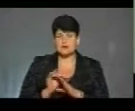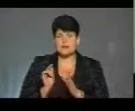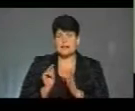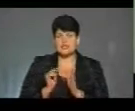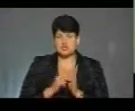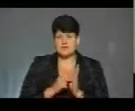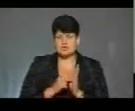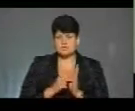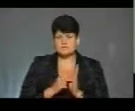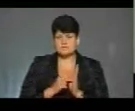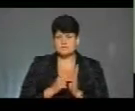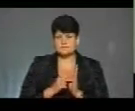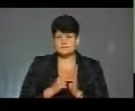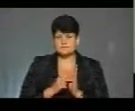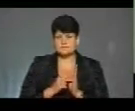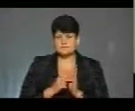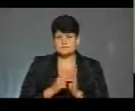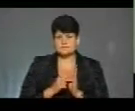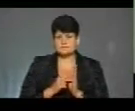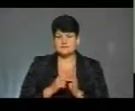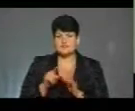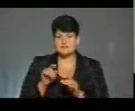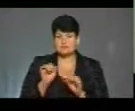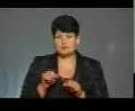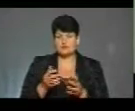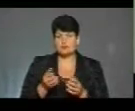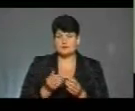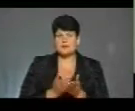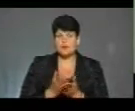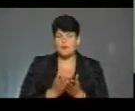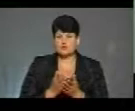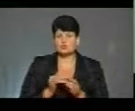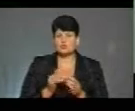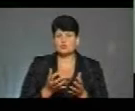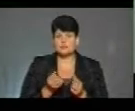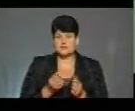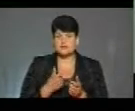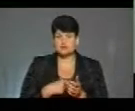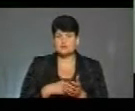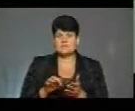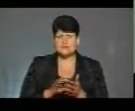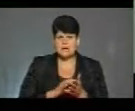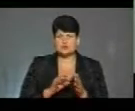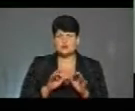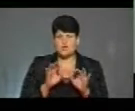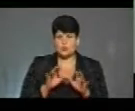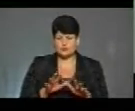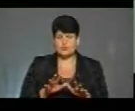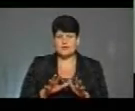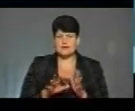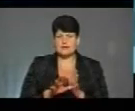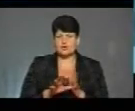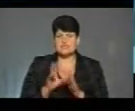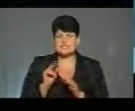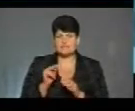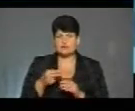відповідні комбінації клавіш, ви зможете отримати таку послугу і отримати собі зразу на комп'ютер електронний цифровий